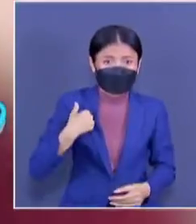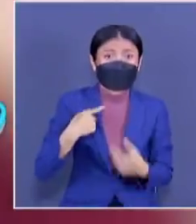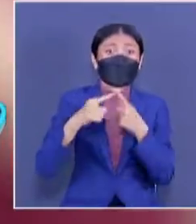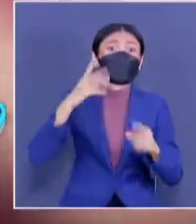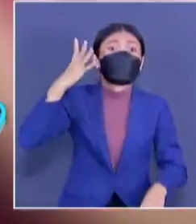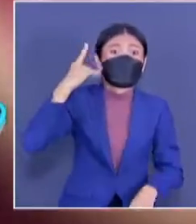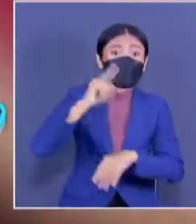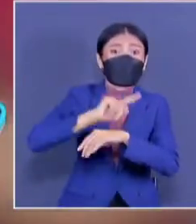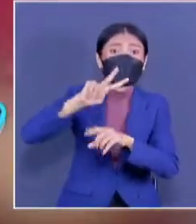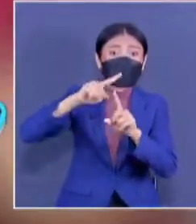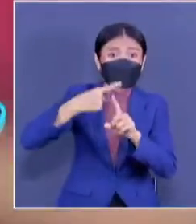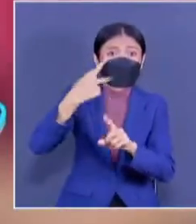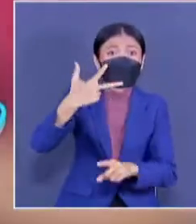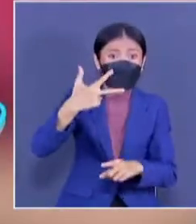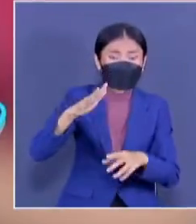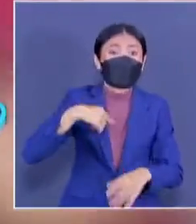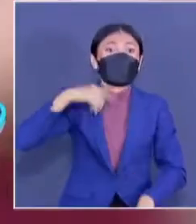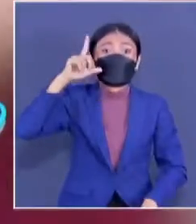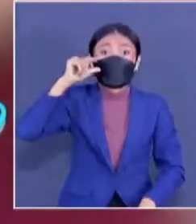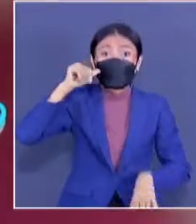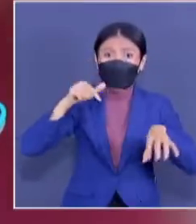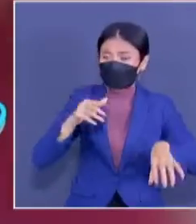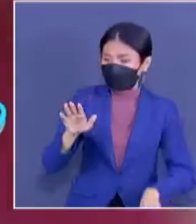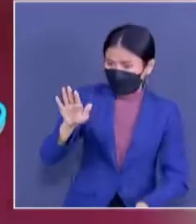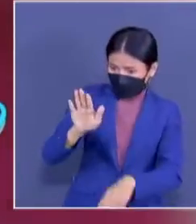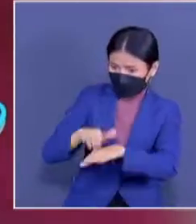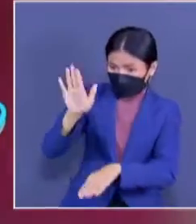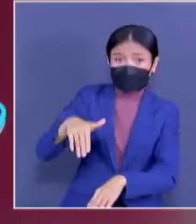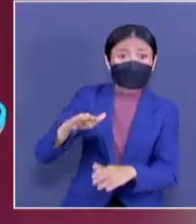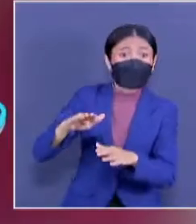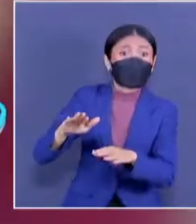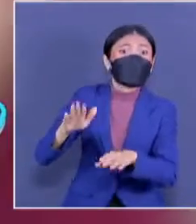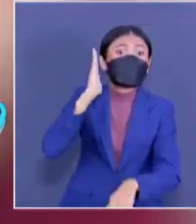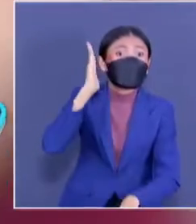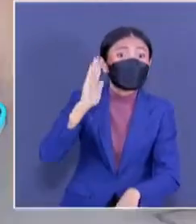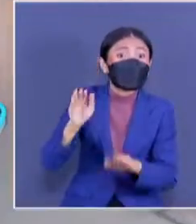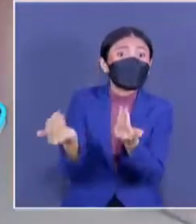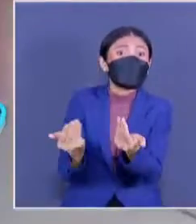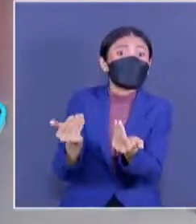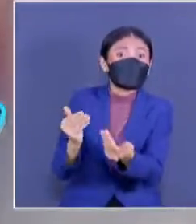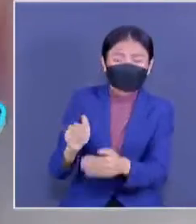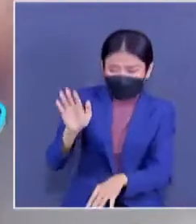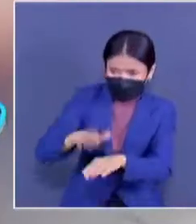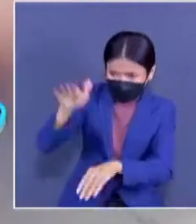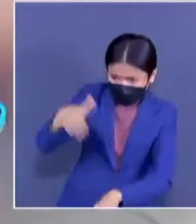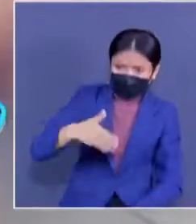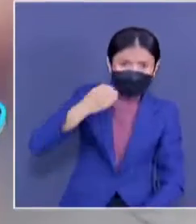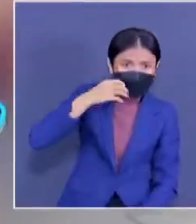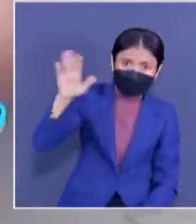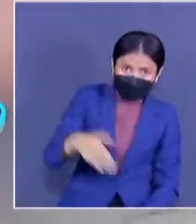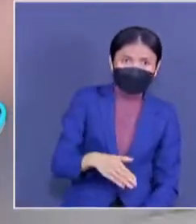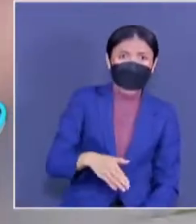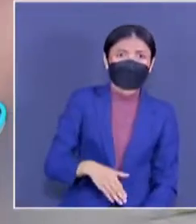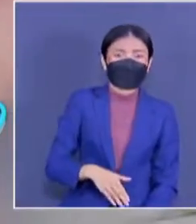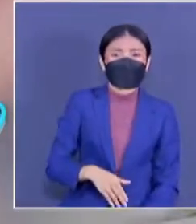ของเด็กมาเรียกเด็กชายวัย9ขวบรายนี้กลับบ้านแต่น้องไม่ยอมกลับทำให้แม่เด็กตัดสินใจทำร้าย